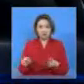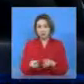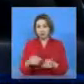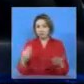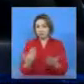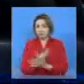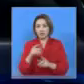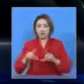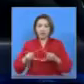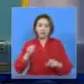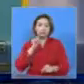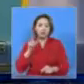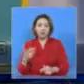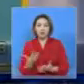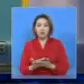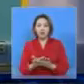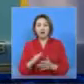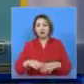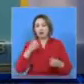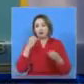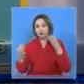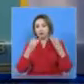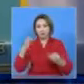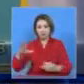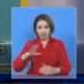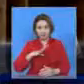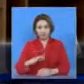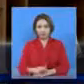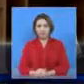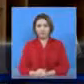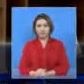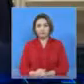жаңа орталықта жастар үшін тәлімі мол әңгіме өрбітті.